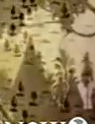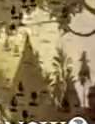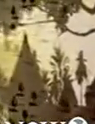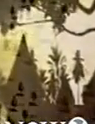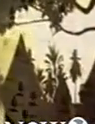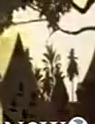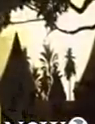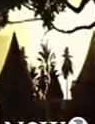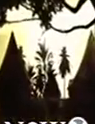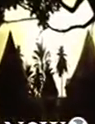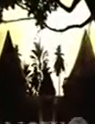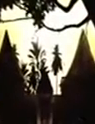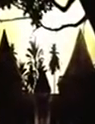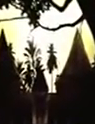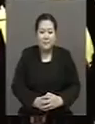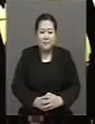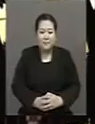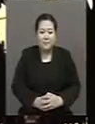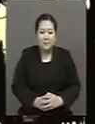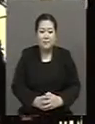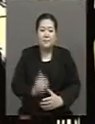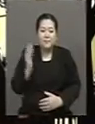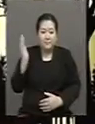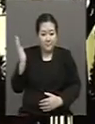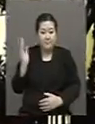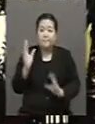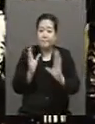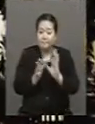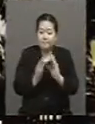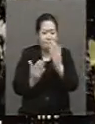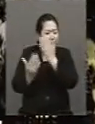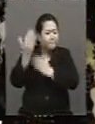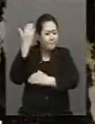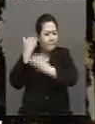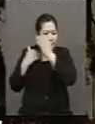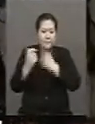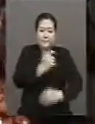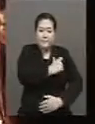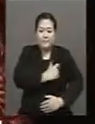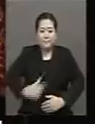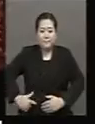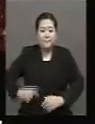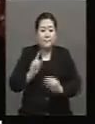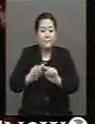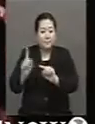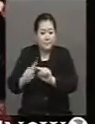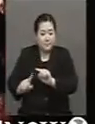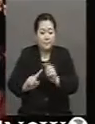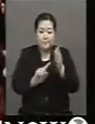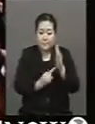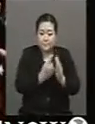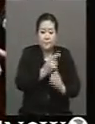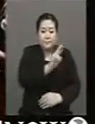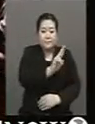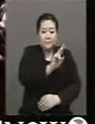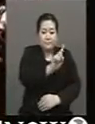พระราชประวัติและพระราชกรณียกิจอันยิ่งใหญ่ของพระมหากษัตริย์ในพระบรมราชวงศ์จักรีทั้ง9